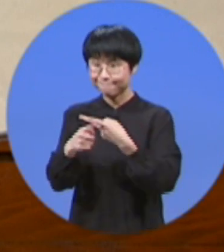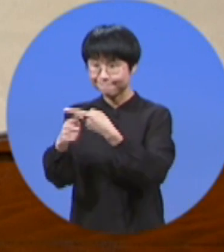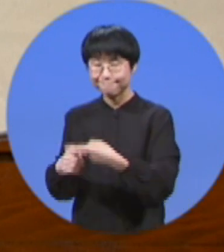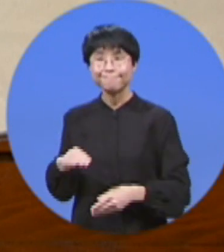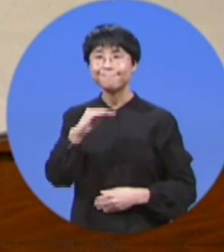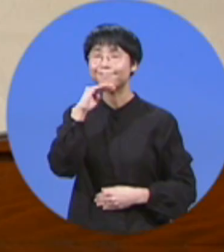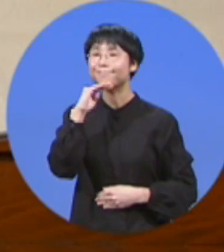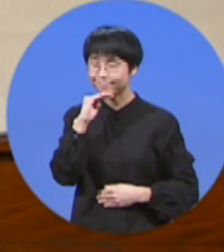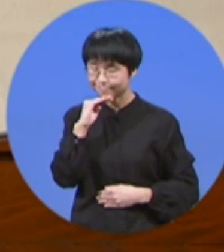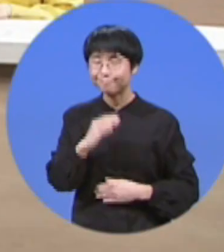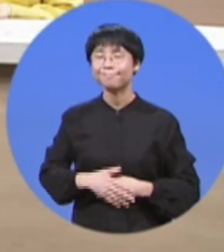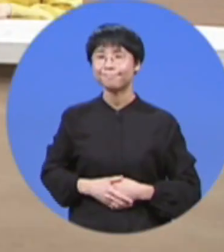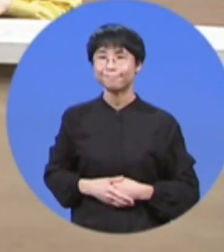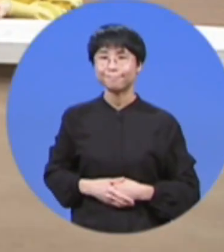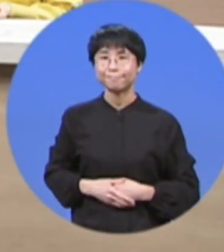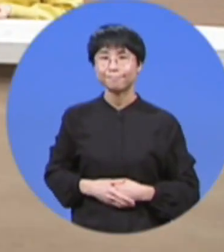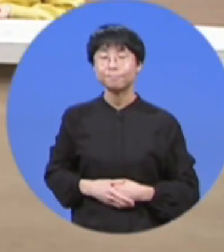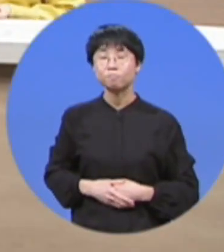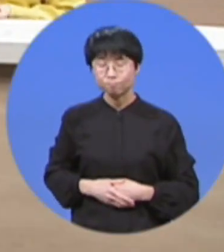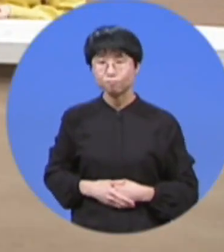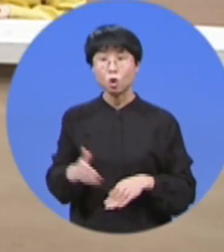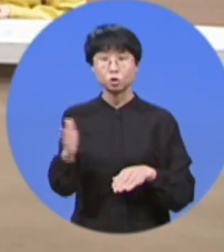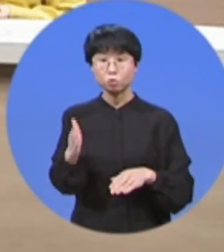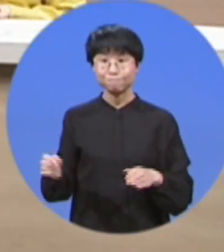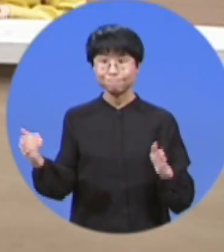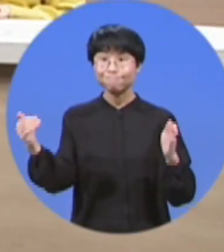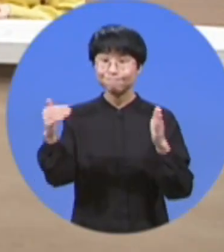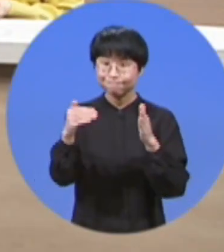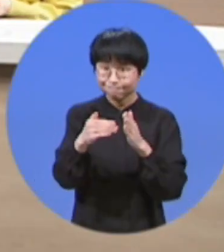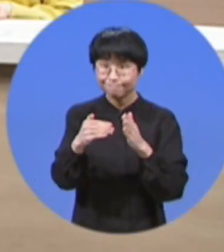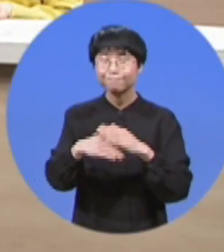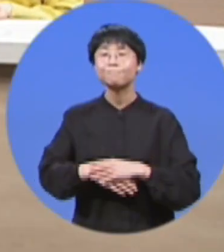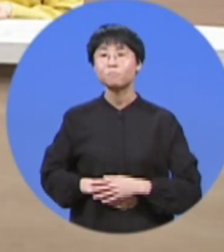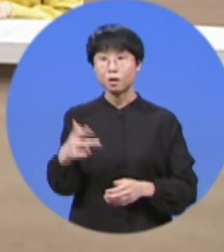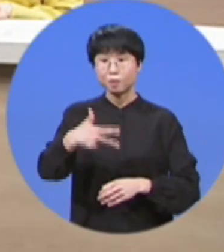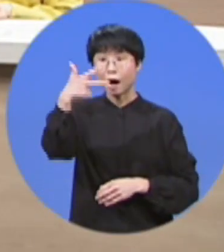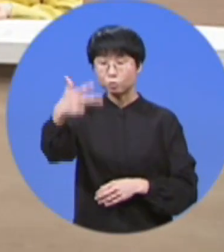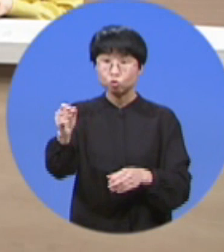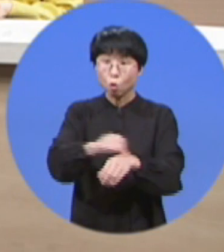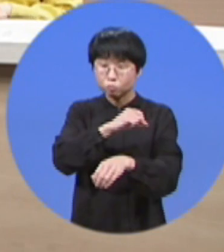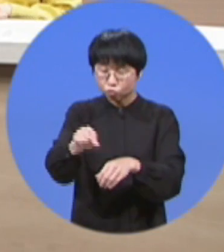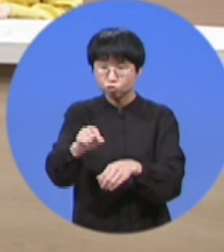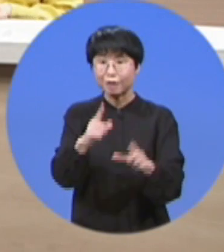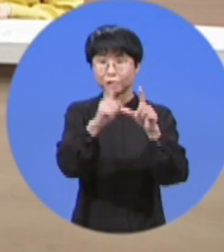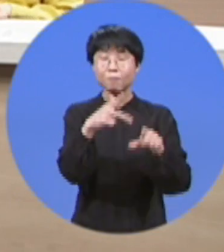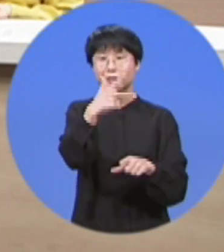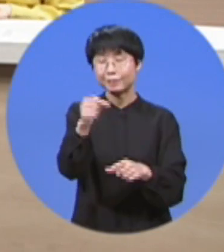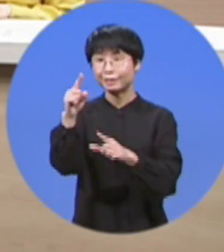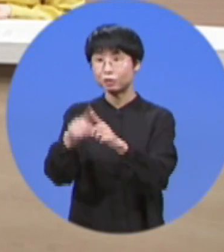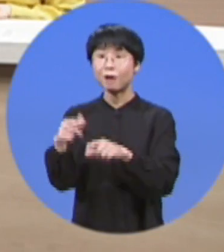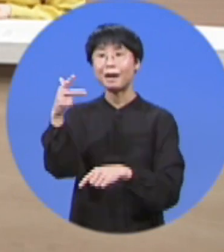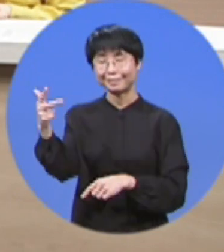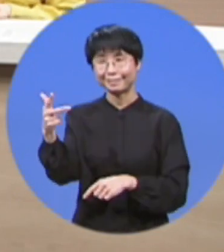募お待ちしています。さて、そろそろお別れの時間となりました。来週の特集は千葉市と千葉